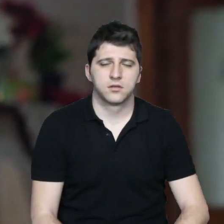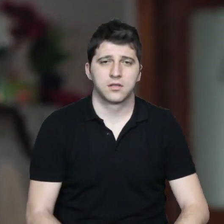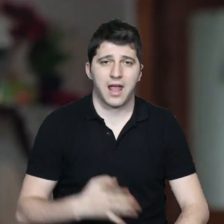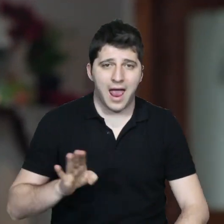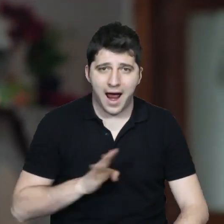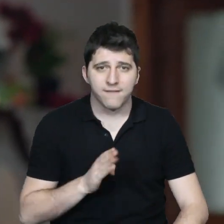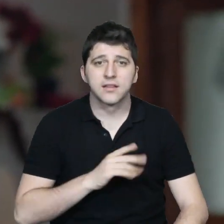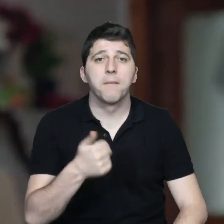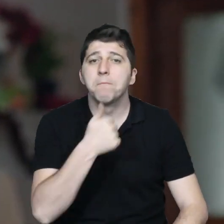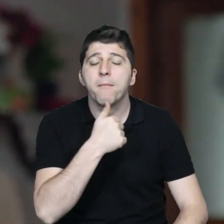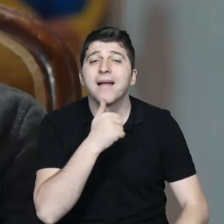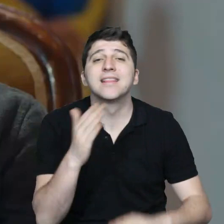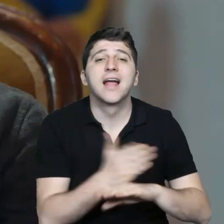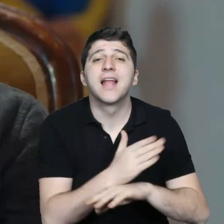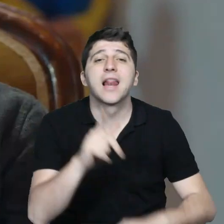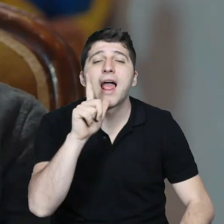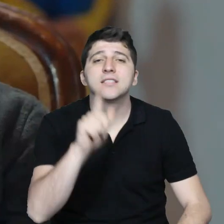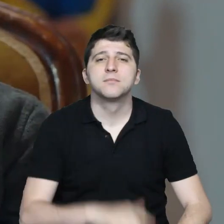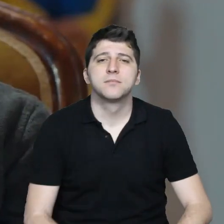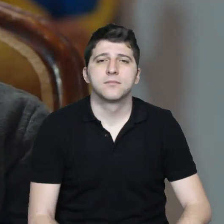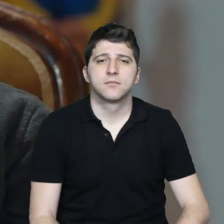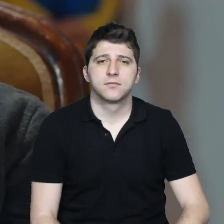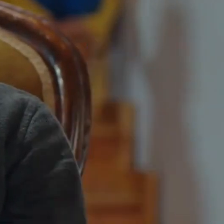Evlada baba niye gerek?